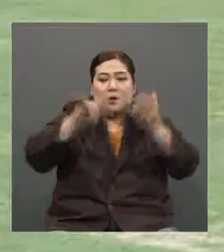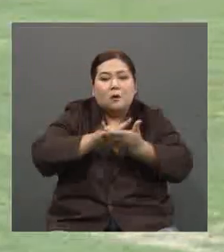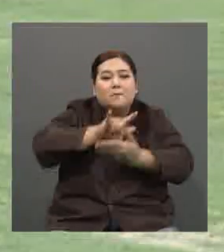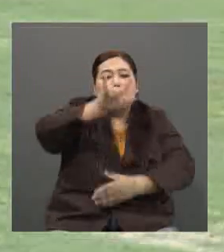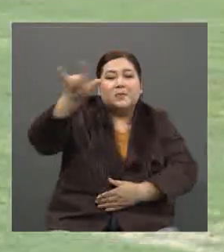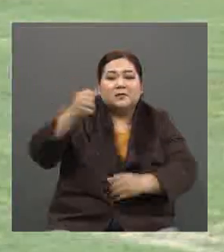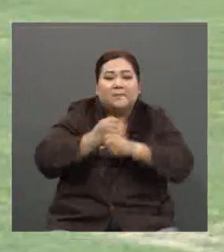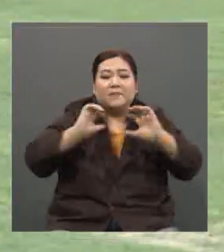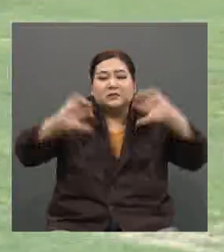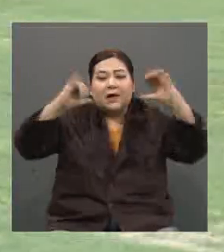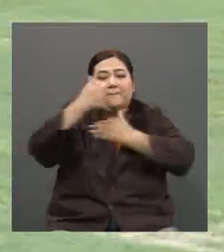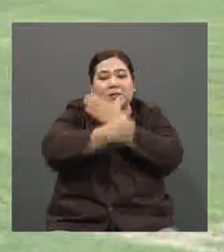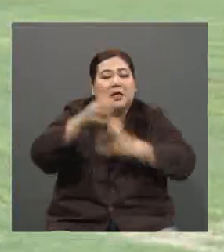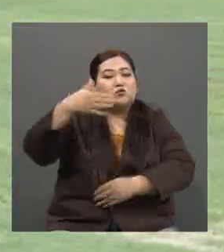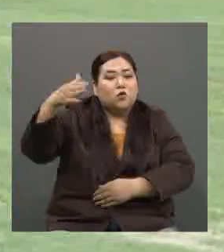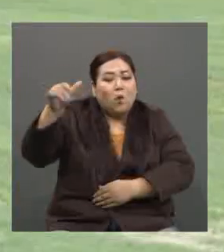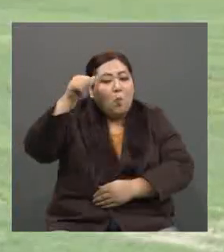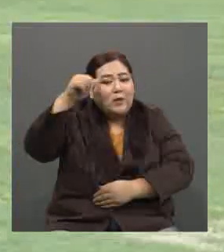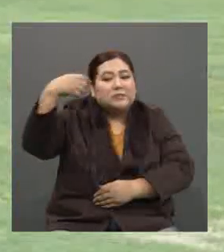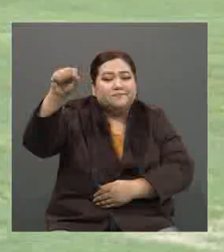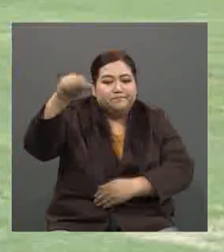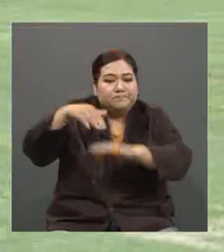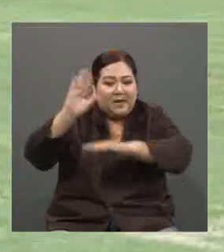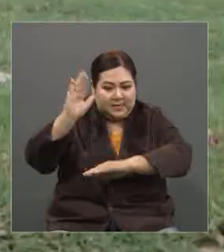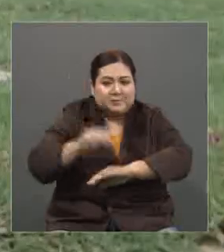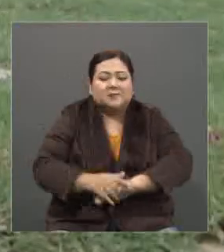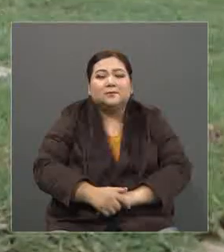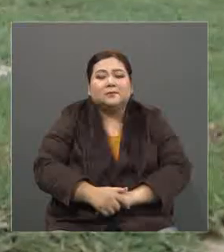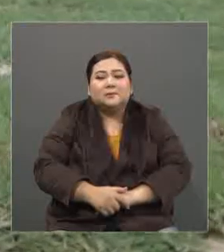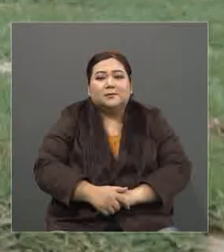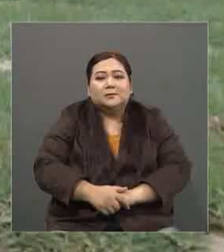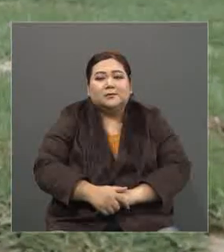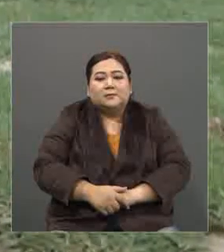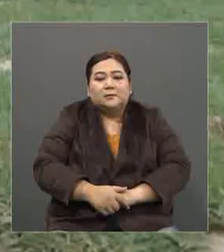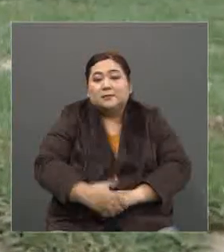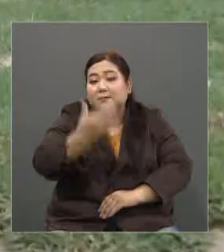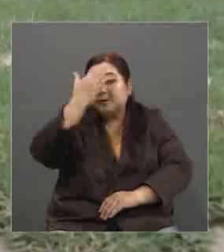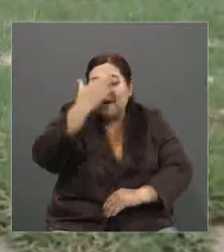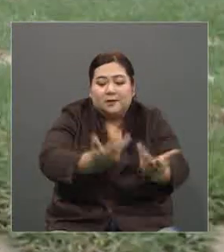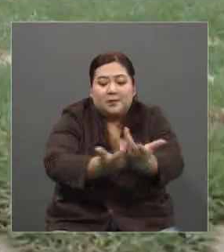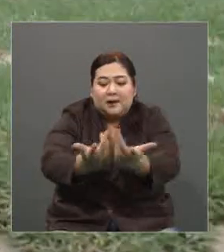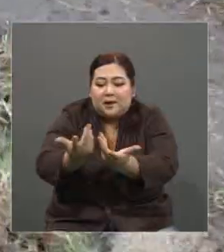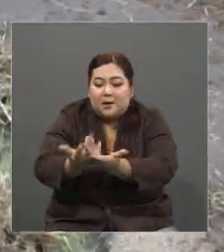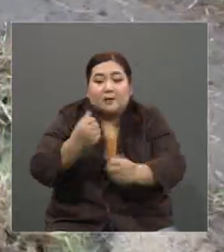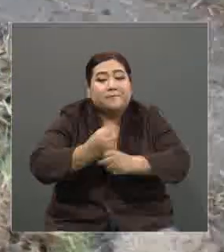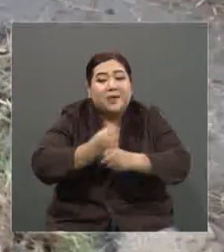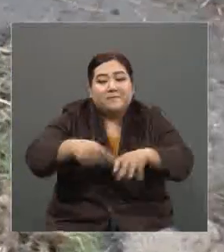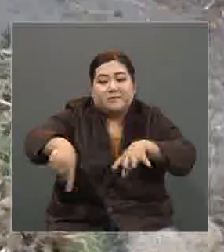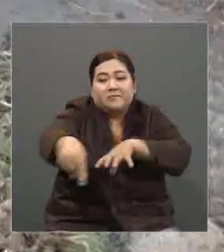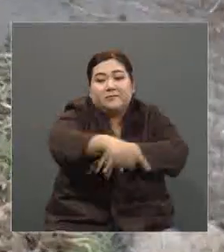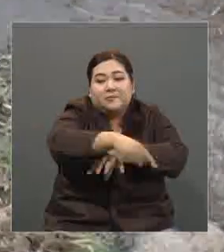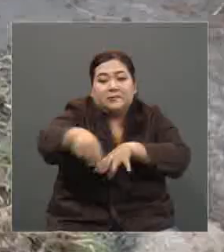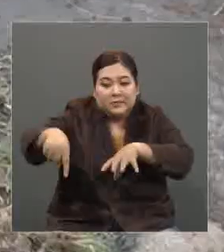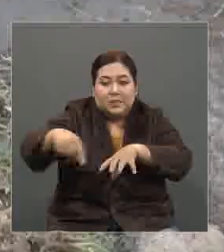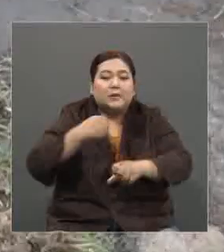ไปปิบัติรัชการที่ต่างประเทศกวา 10 วันสำบกปรัปงสนามญา บริเวณดหนาตึกไยู่ฟ้าธรรเยบรฐบานนั้ต้องดัเมิน